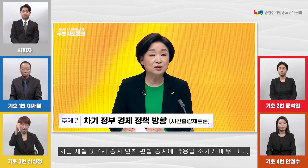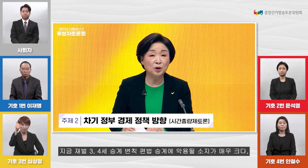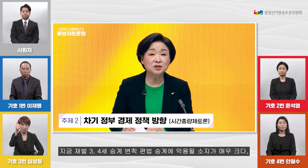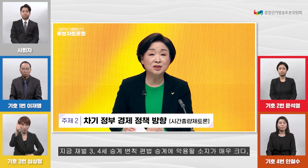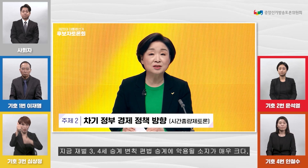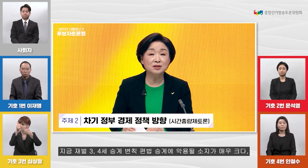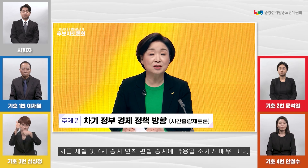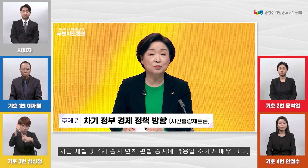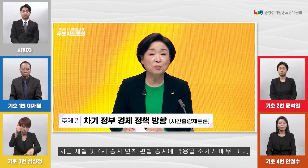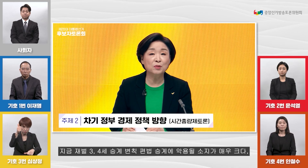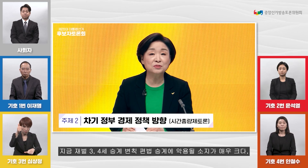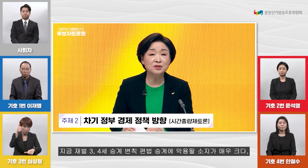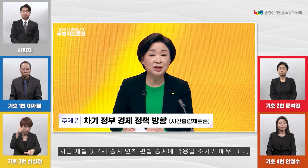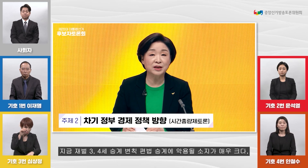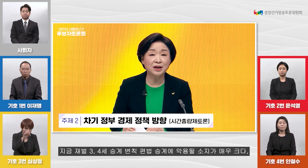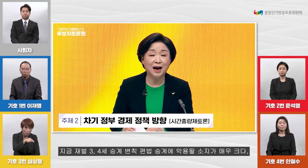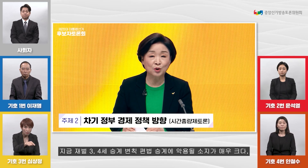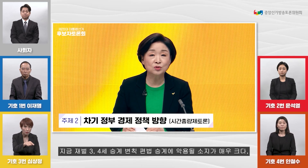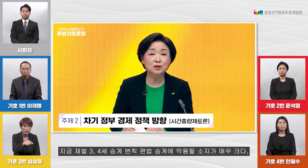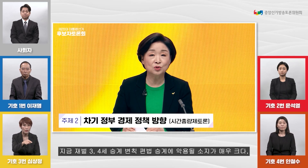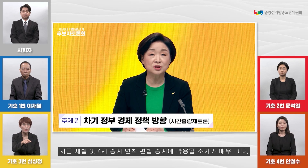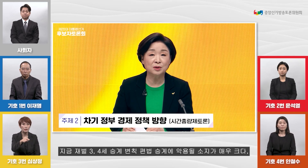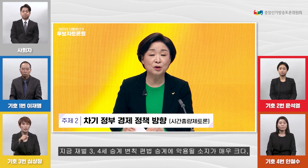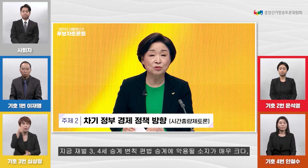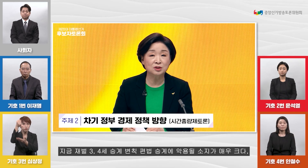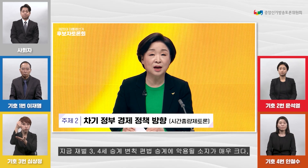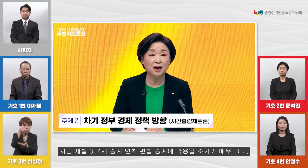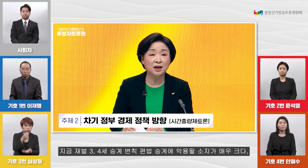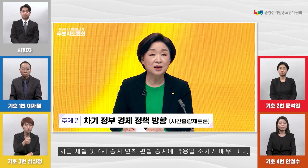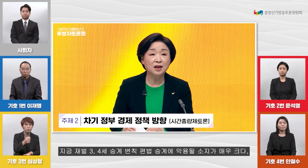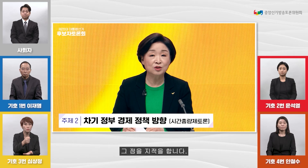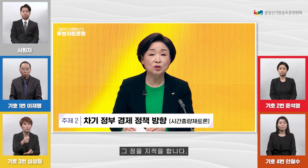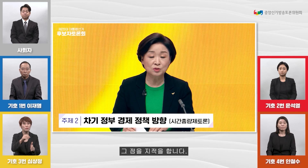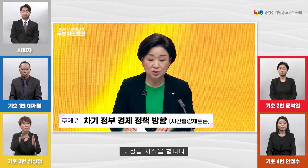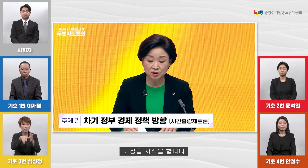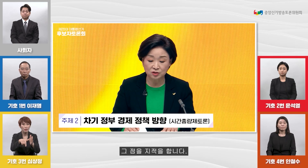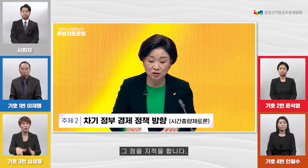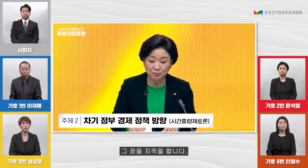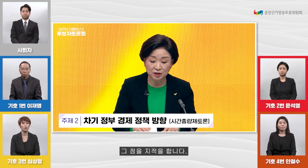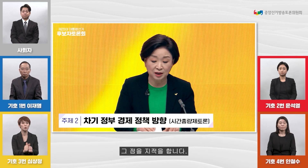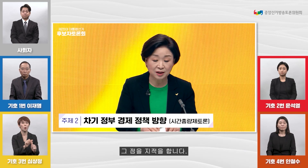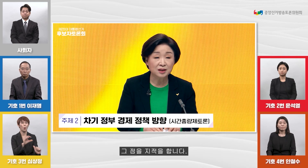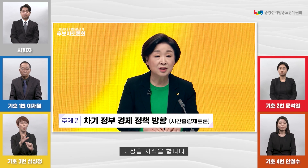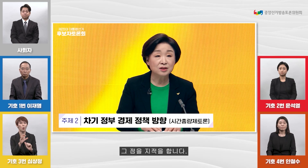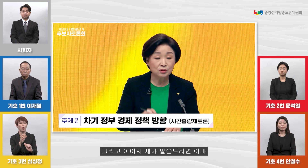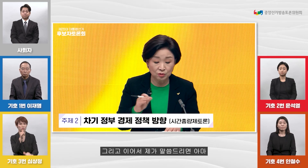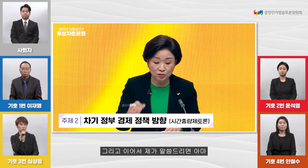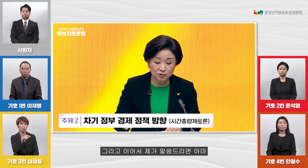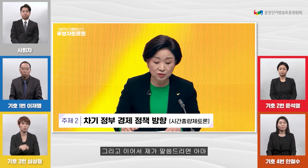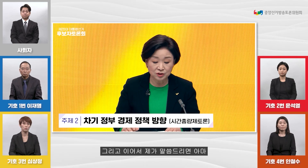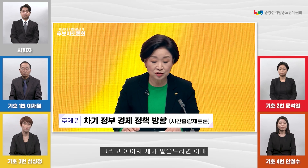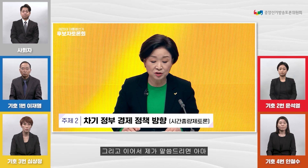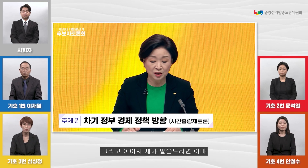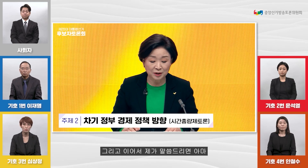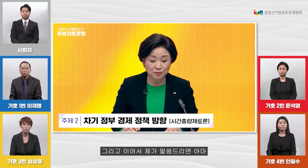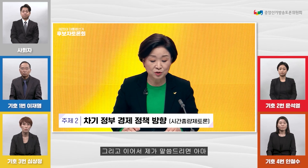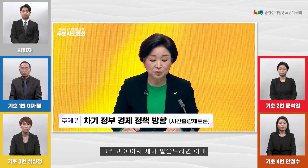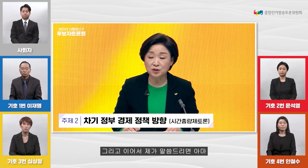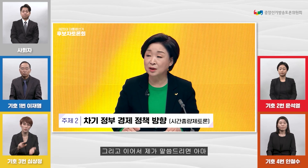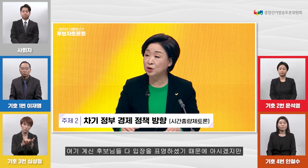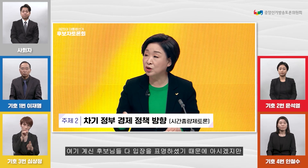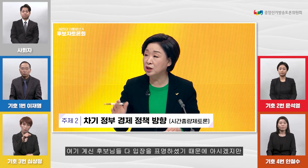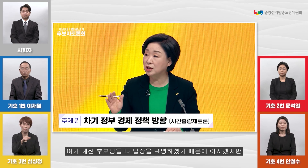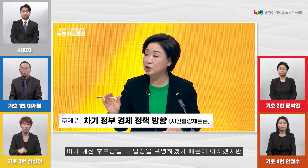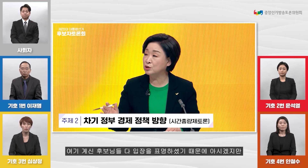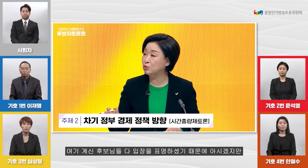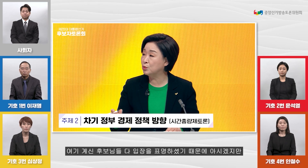승계 변칙 편법 승계에 악용될 소지가 매우 크다. 그 점을 지적을 합니다. 그리고 이어서 제가